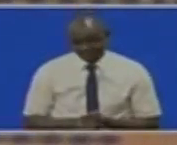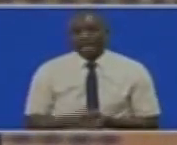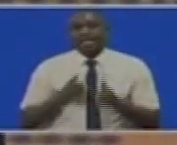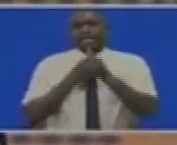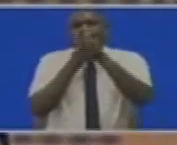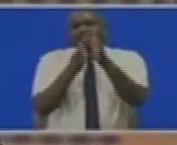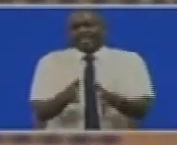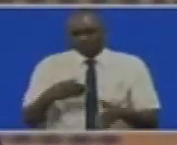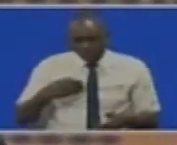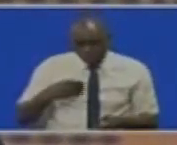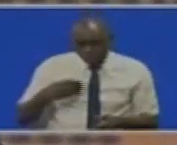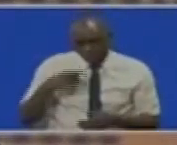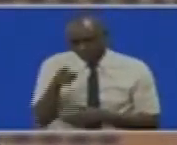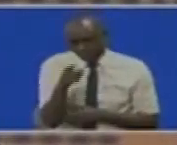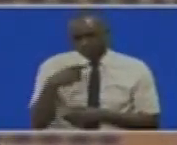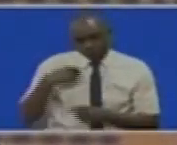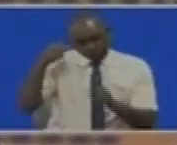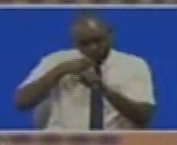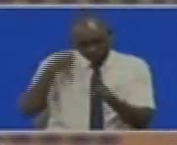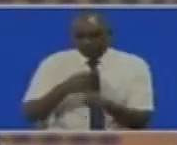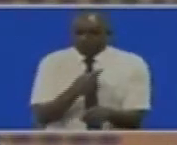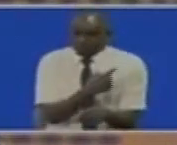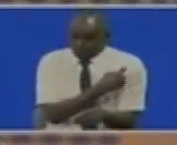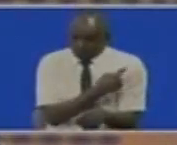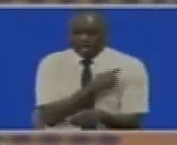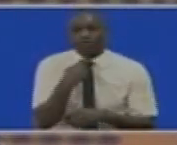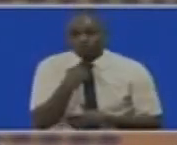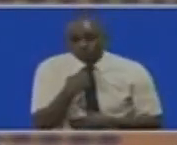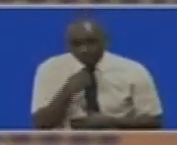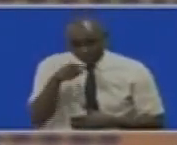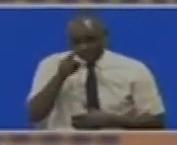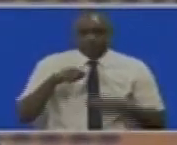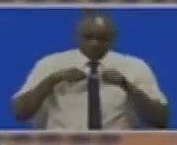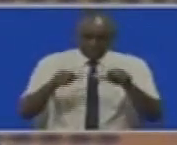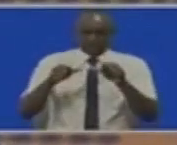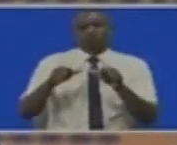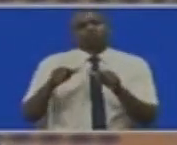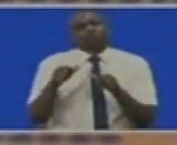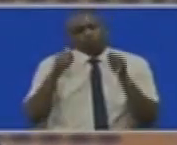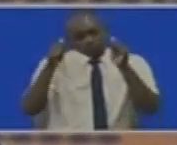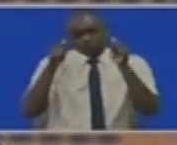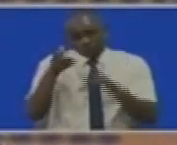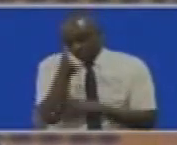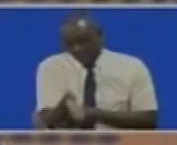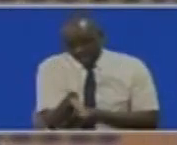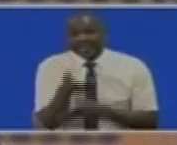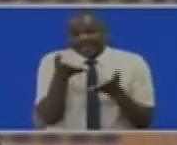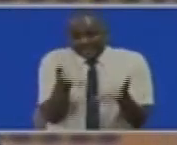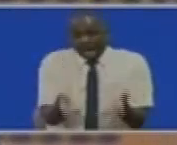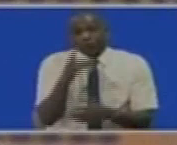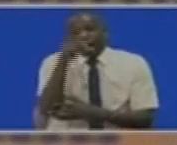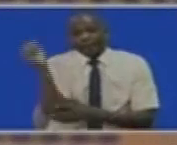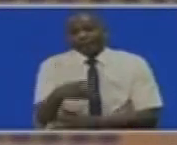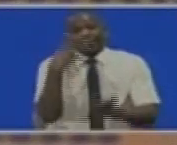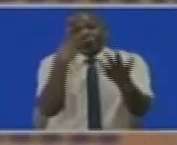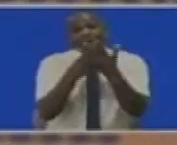Viongozi wa chama cha kutetea maslahi ya madaktari ambao wanaongoza mgomo unaoendelea kwa sasa wamehukumiwa kifungo cha mwezi